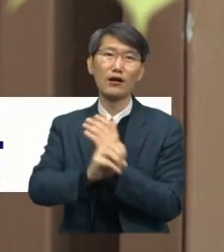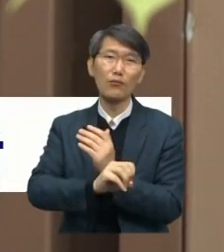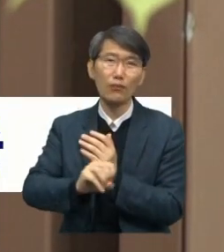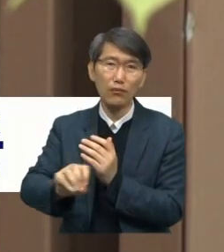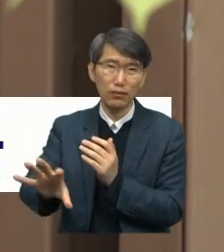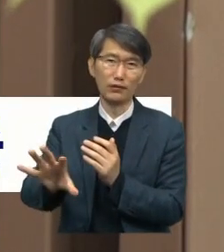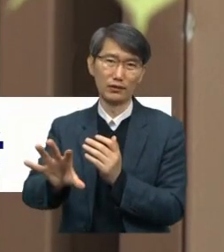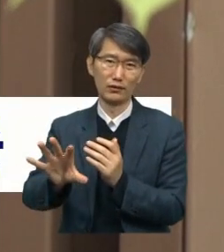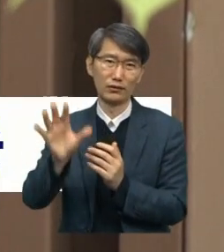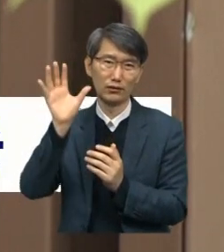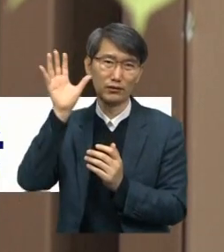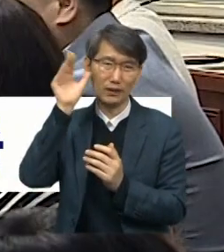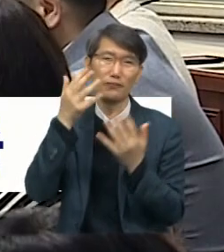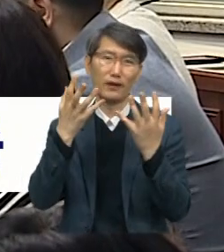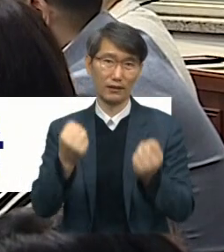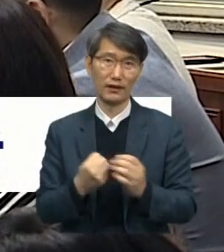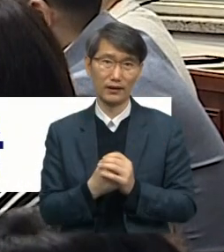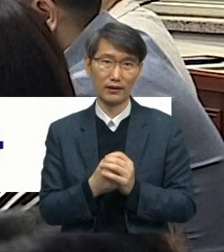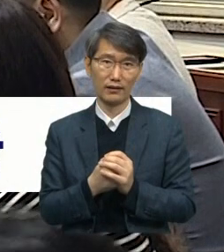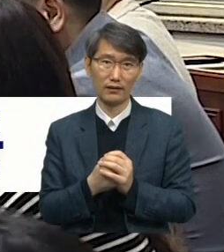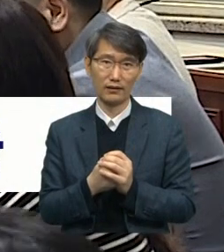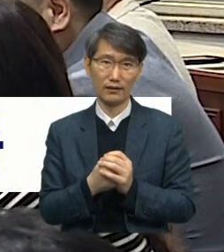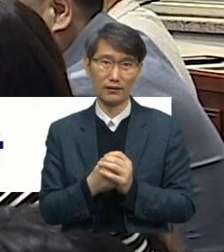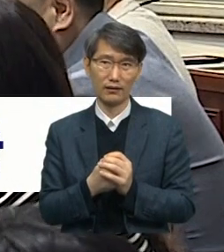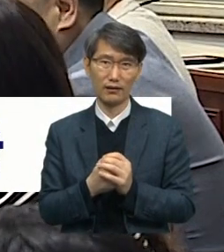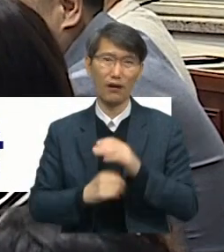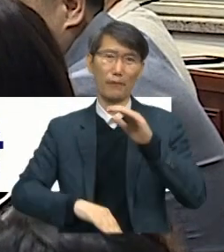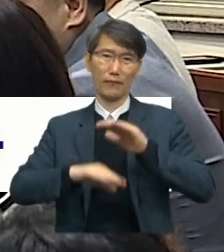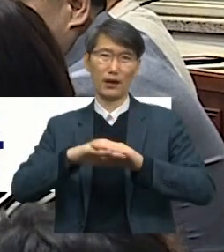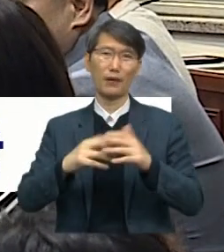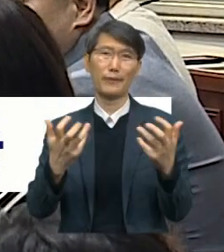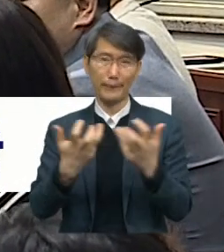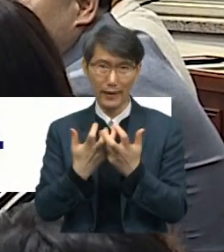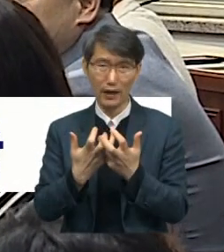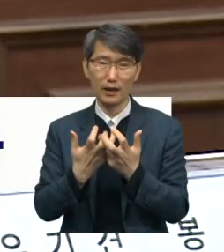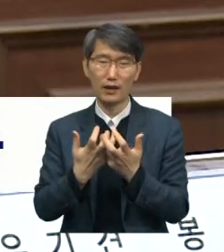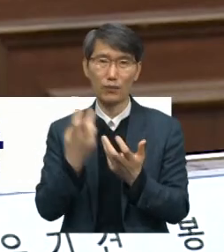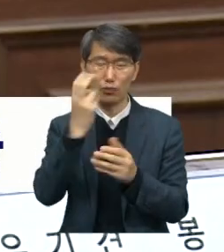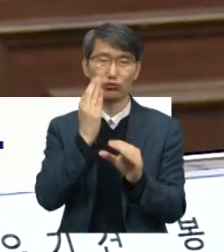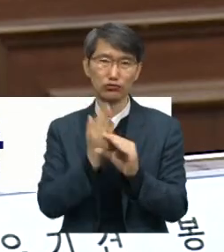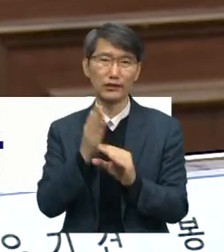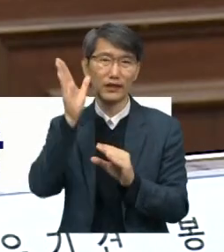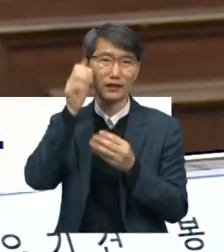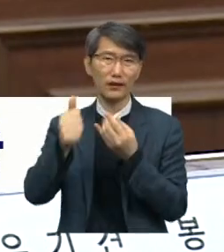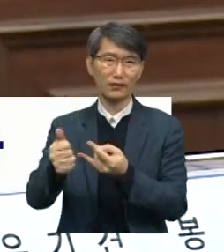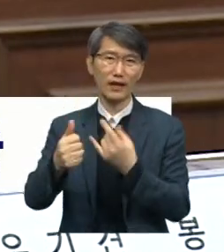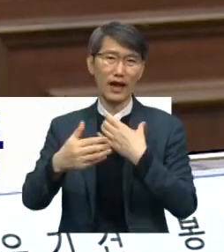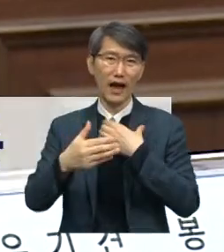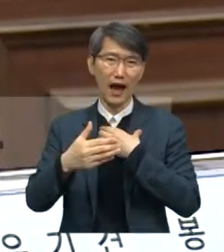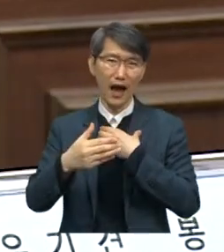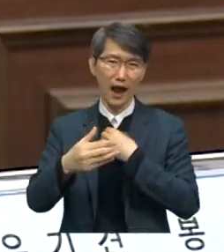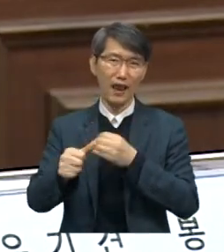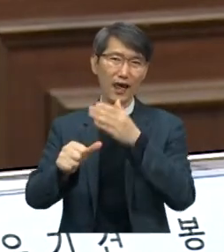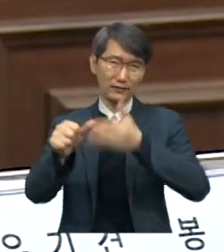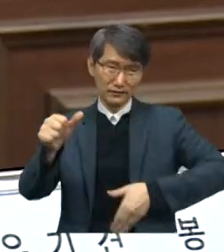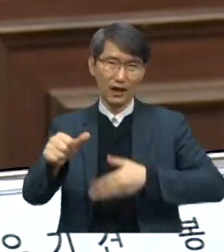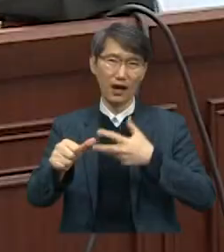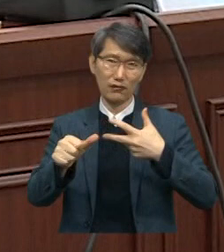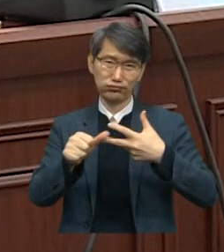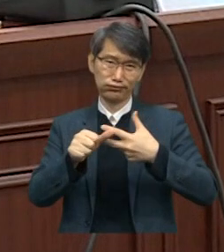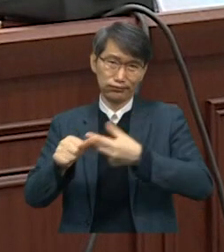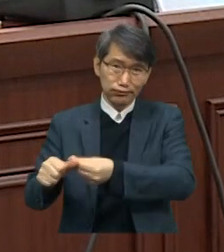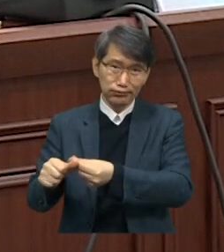또한 증가했기 때문입니다. 수용할 수 없게 된 또는 그나마 보호 중인 개들에게도 안락사라는 위기가